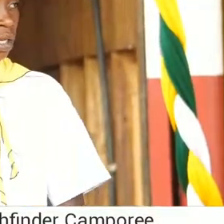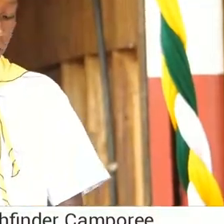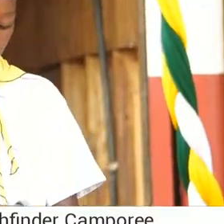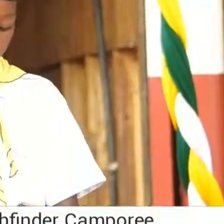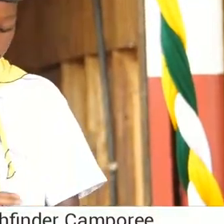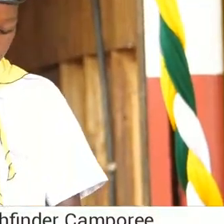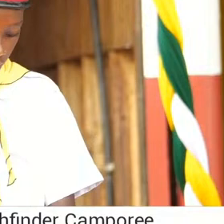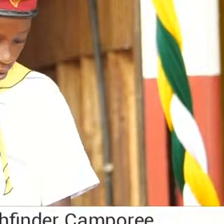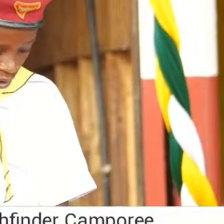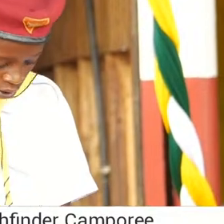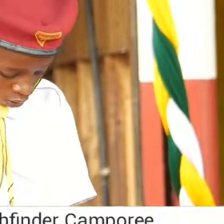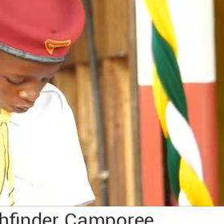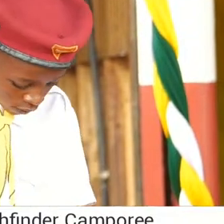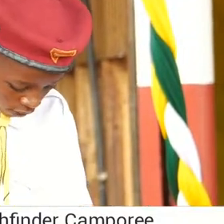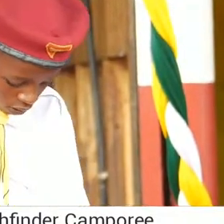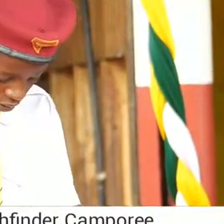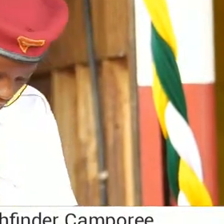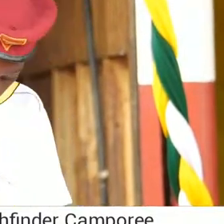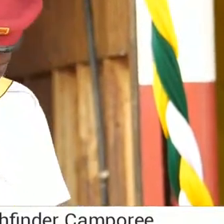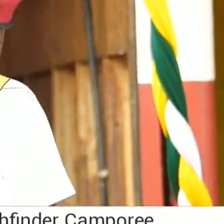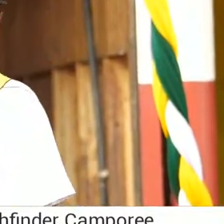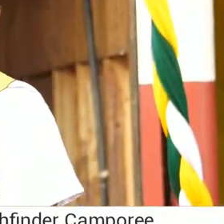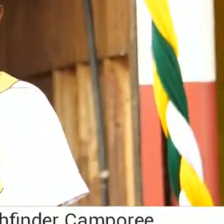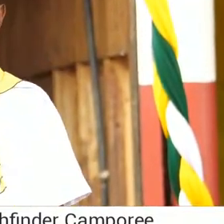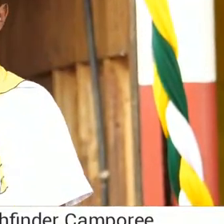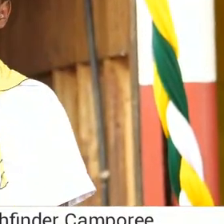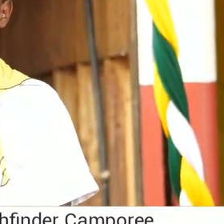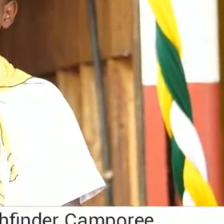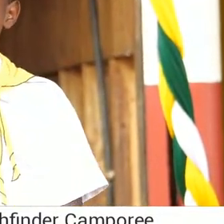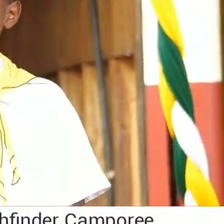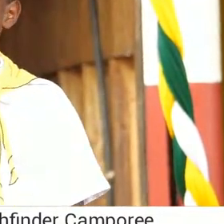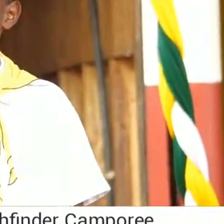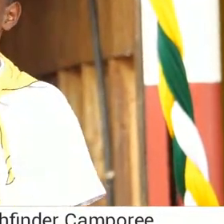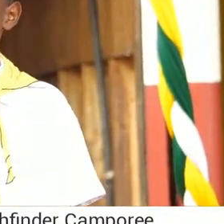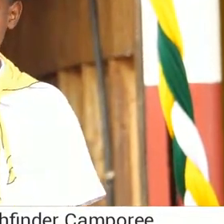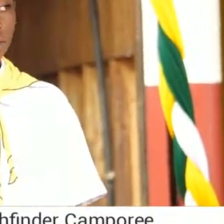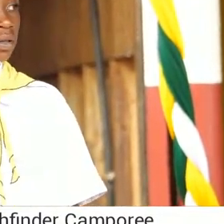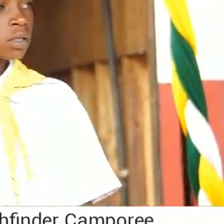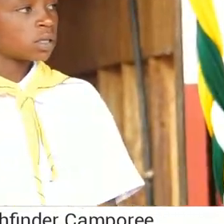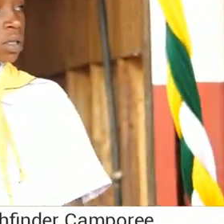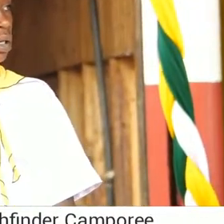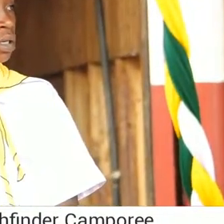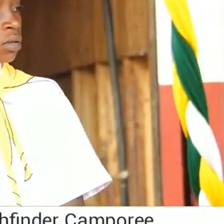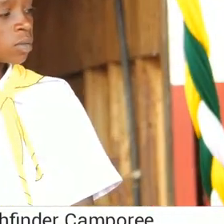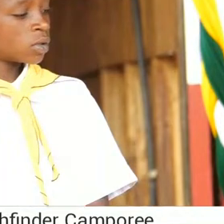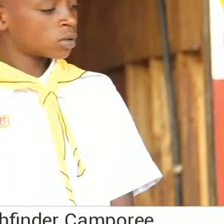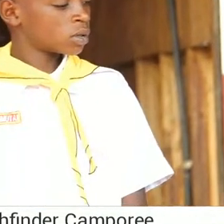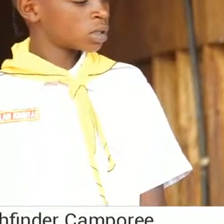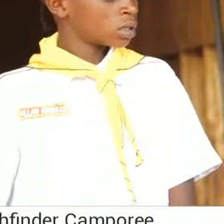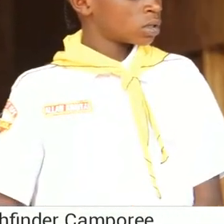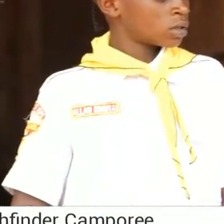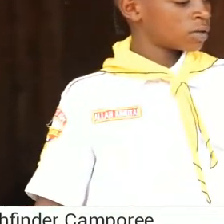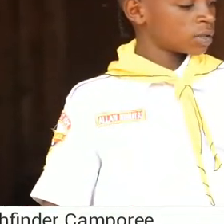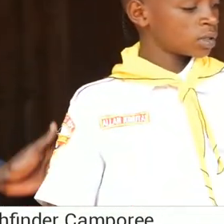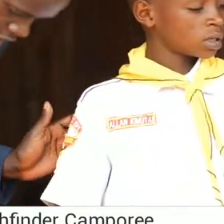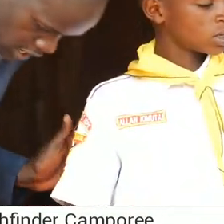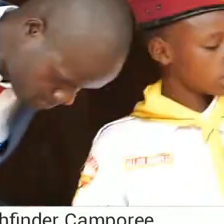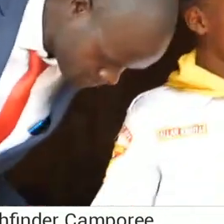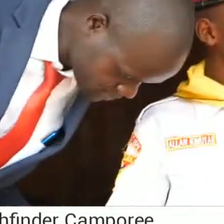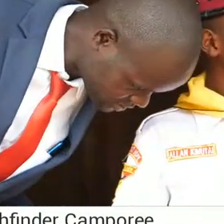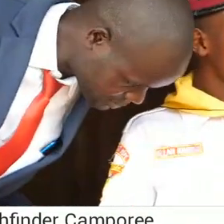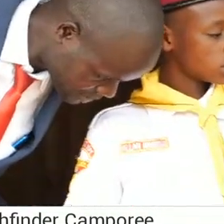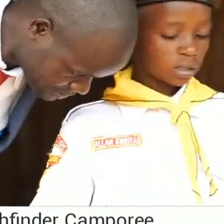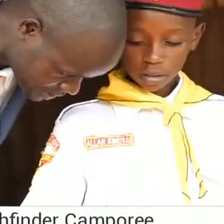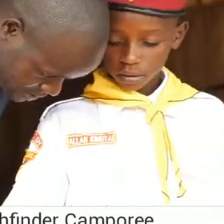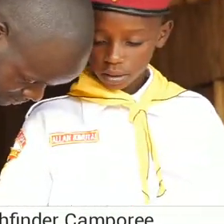mfalme fiti fiote fiako. Ni kwa ukarimu wako.